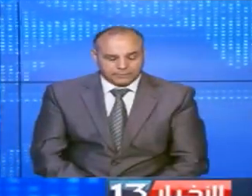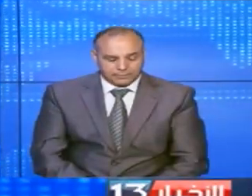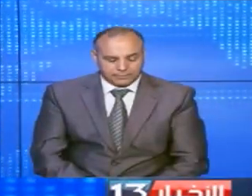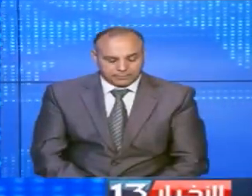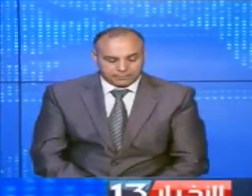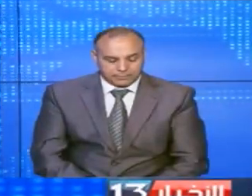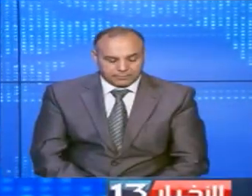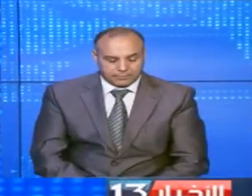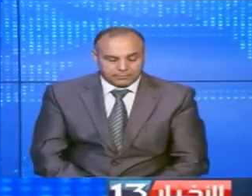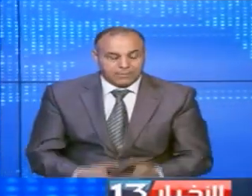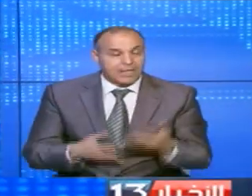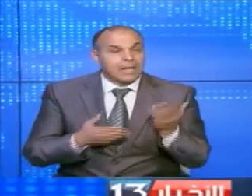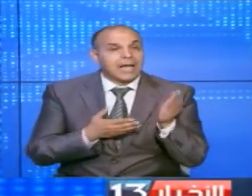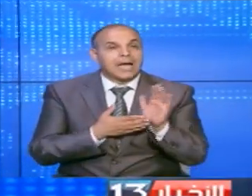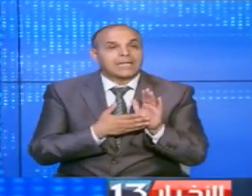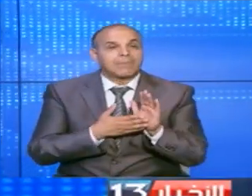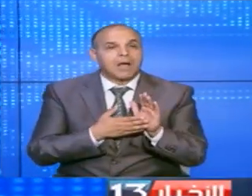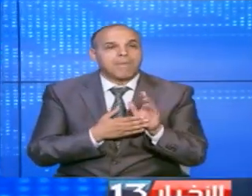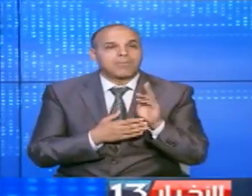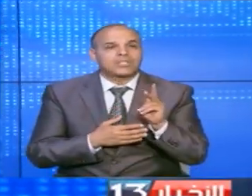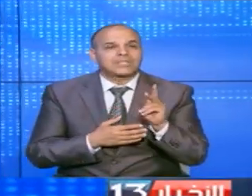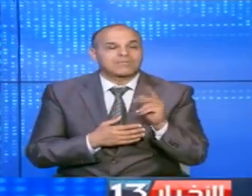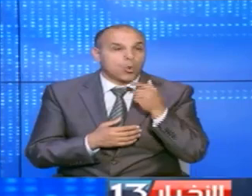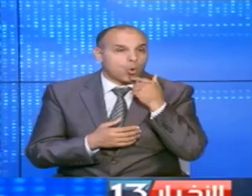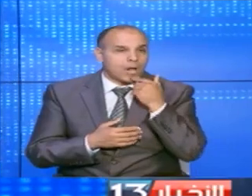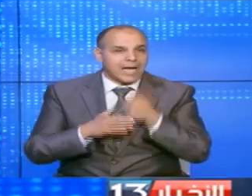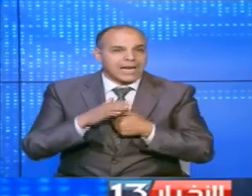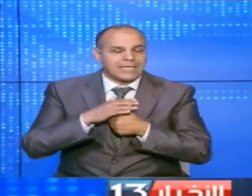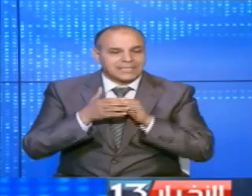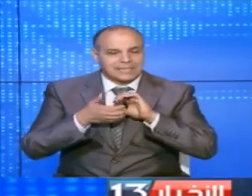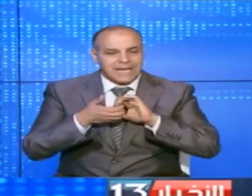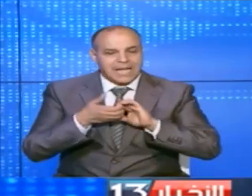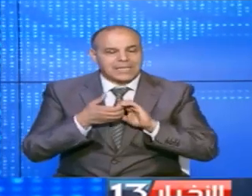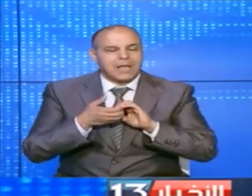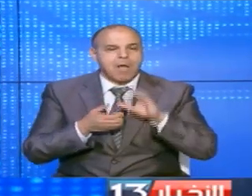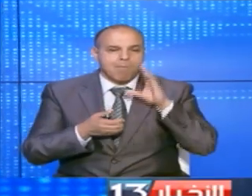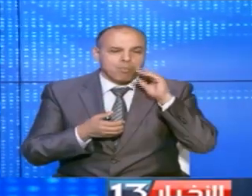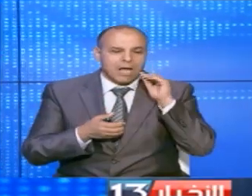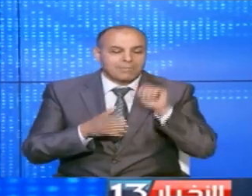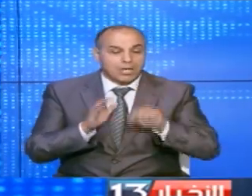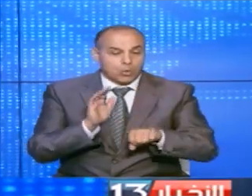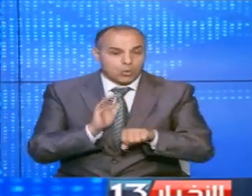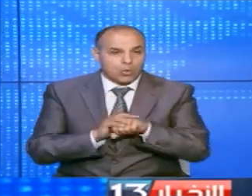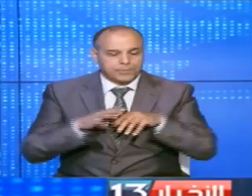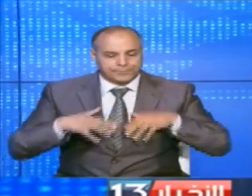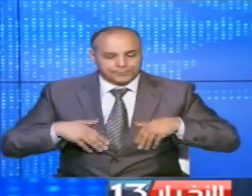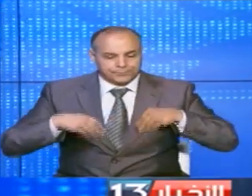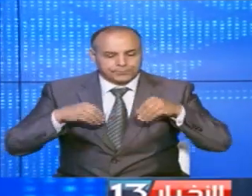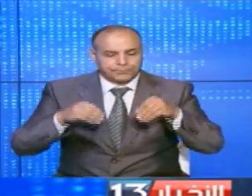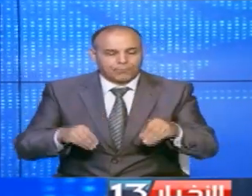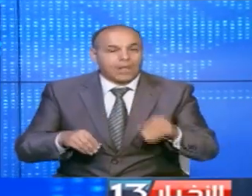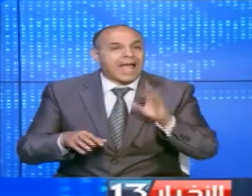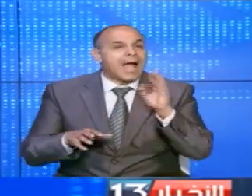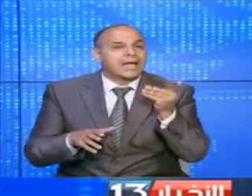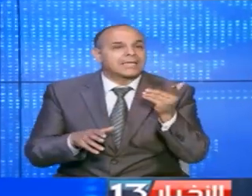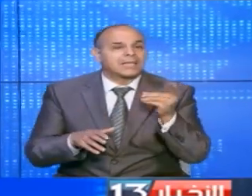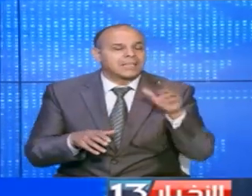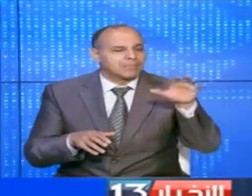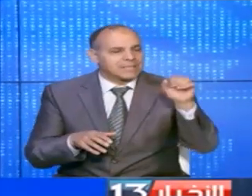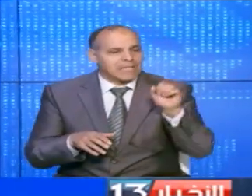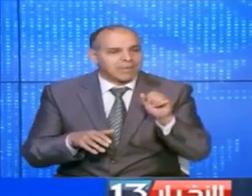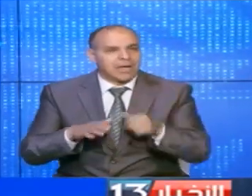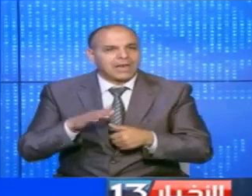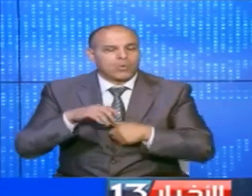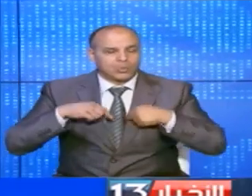قدم رئيس الاتحاد البلغاري لكره القدم استقالته من منصبه بدعوه من